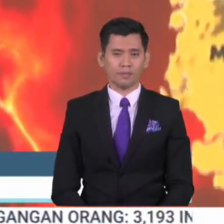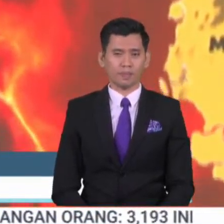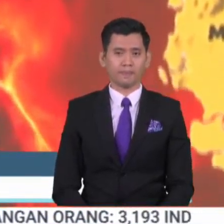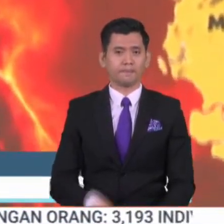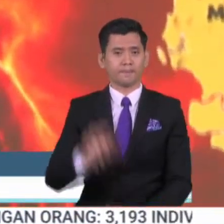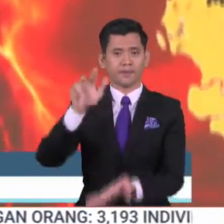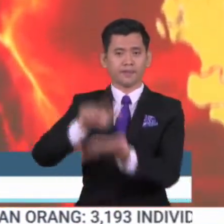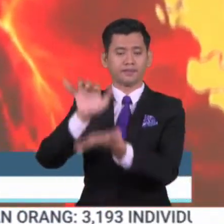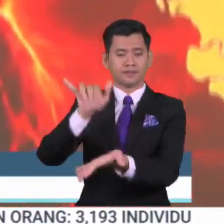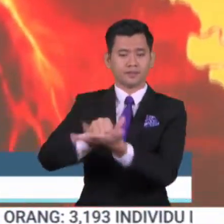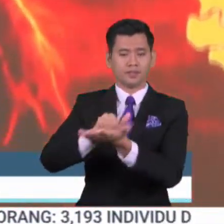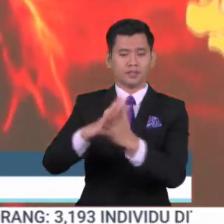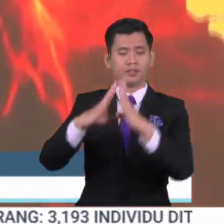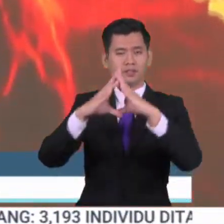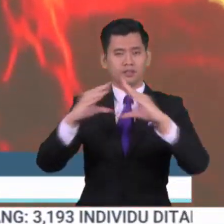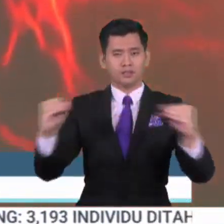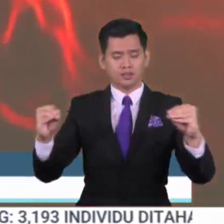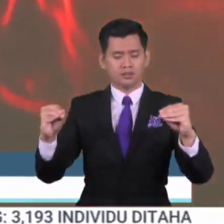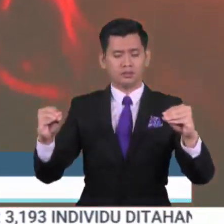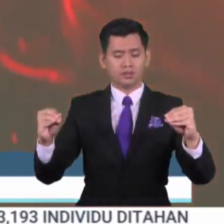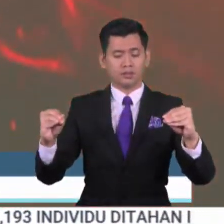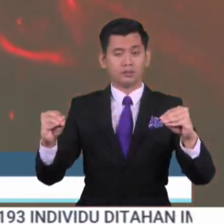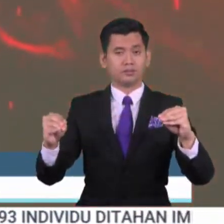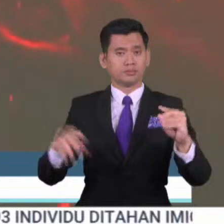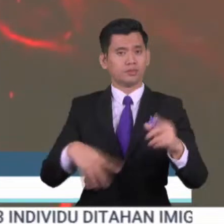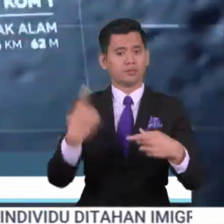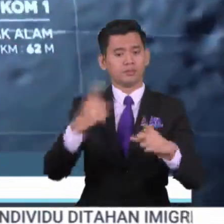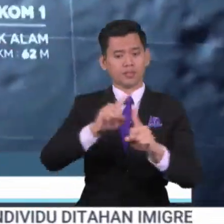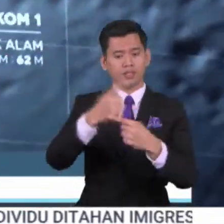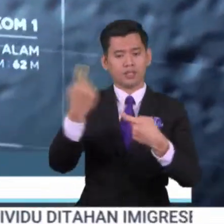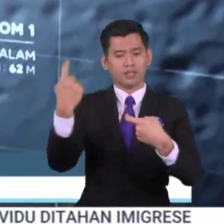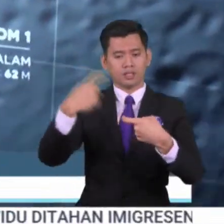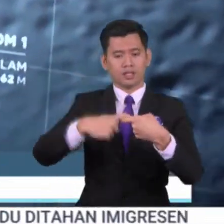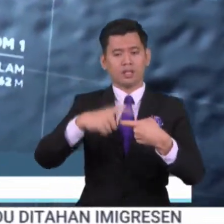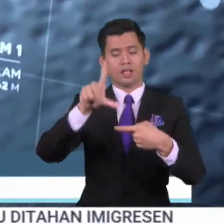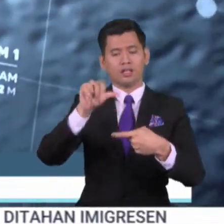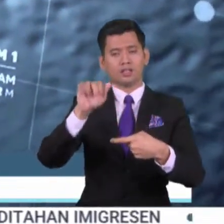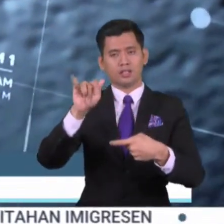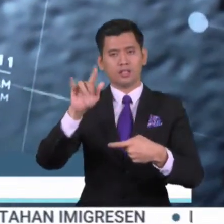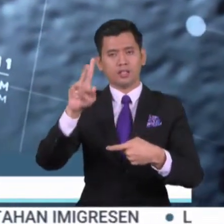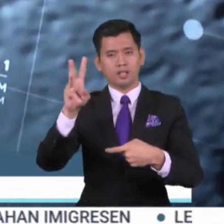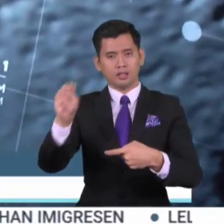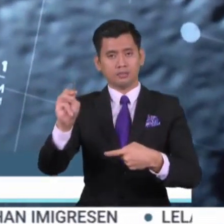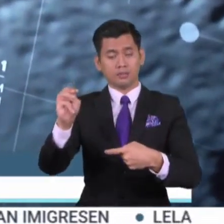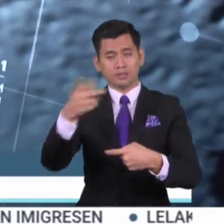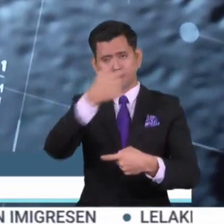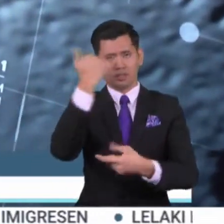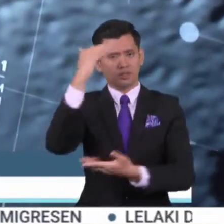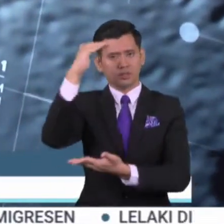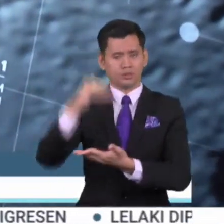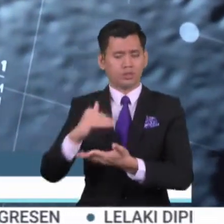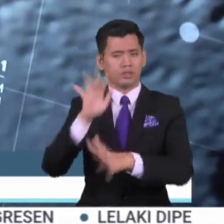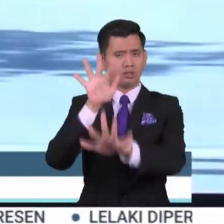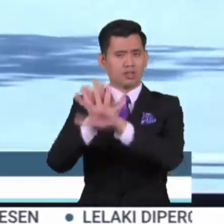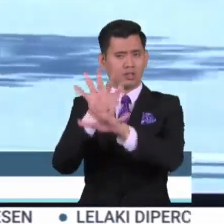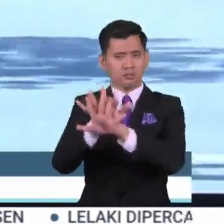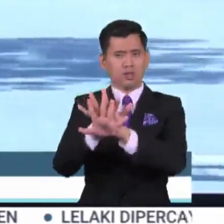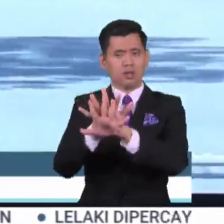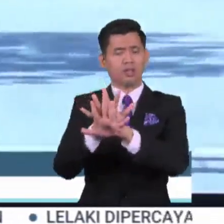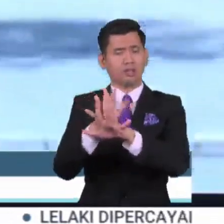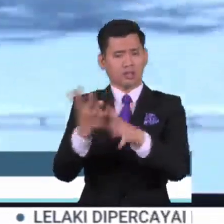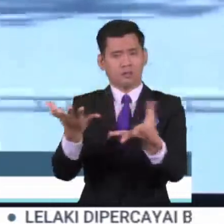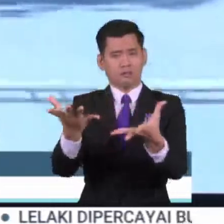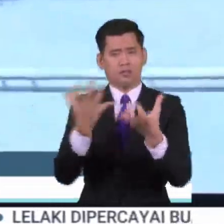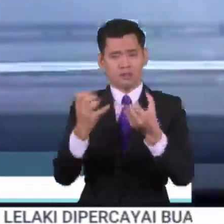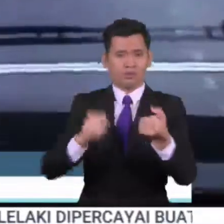pengesan itu sekaligus meleraikan sebarang keraguan mengenai status ltdl kali ini selepas dikatakan kurang mendapat sambutan daripada